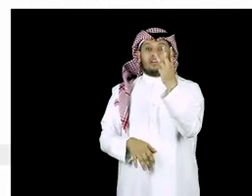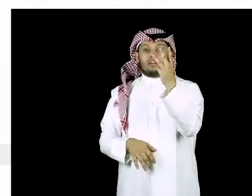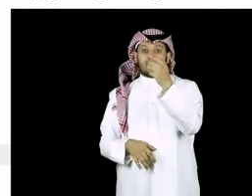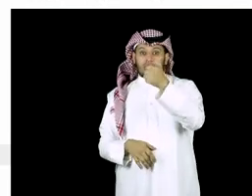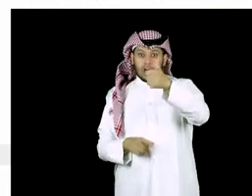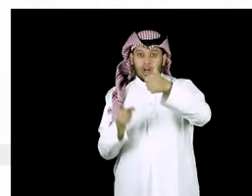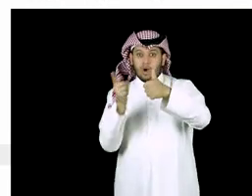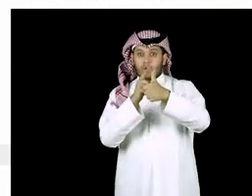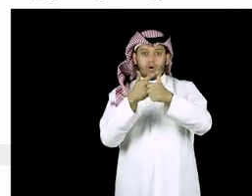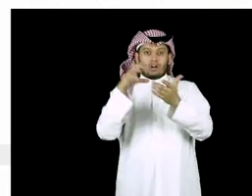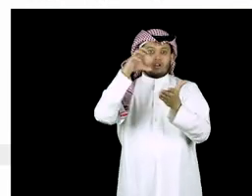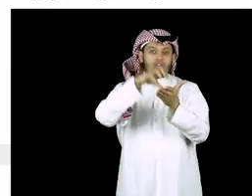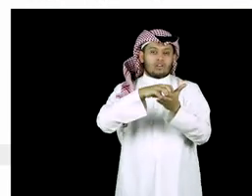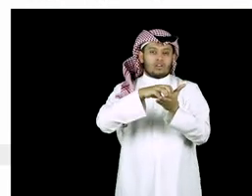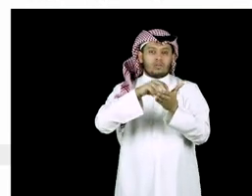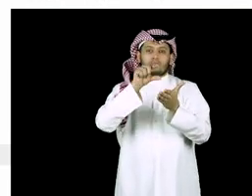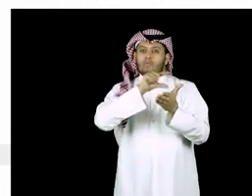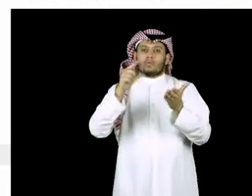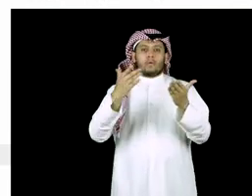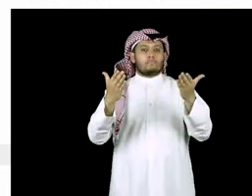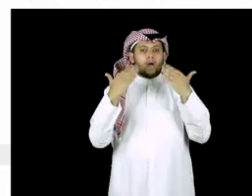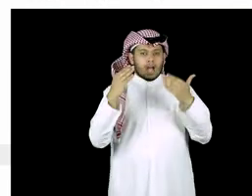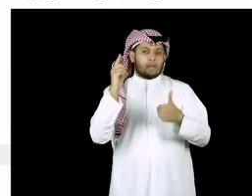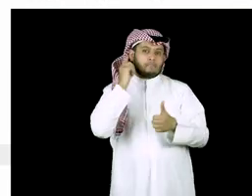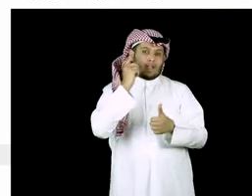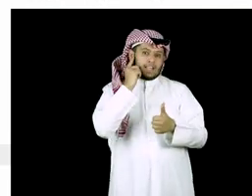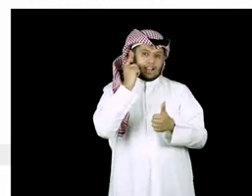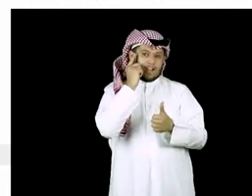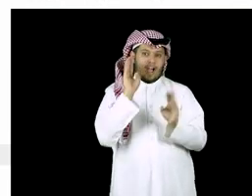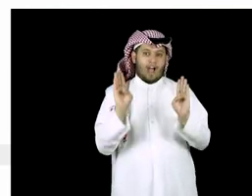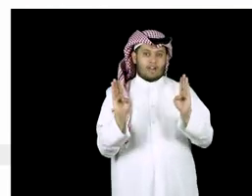القسم الأول الحرم ويشمل مكة والمدينة،